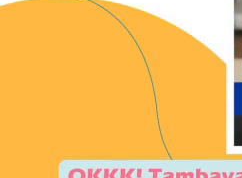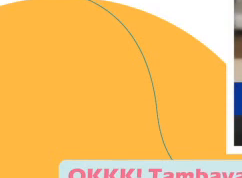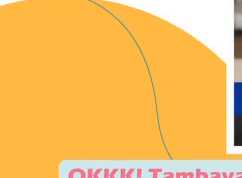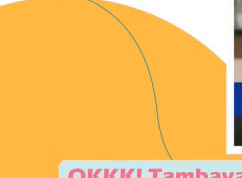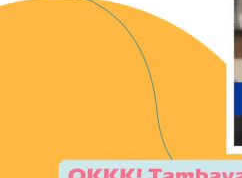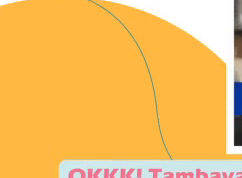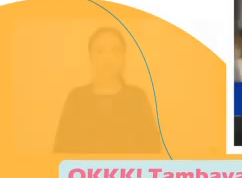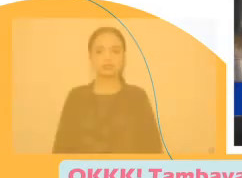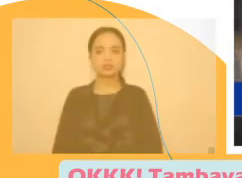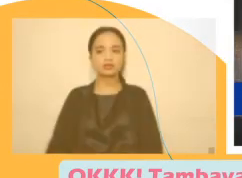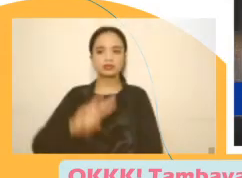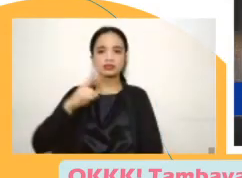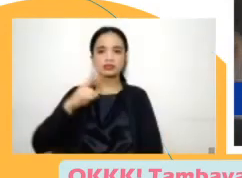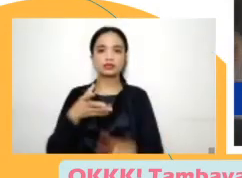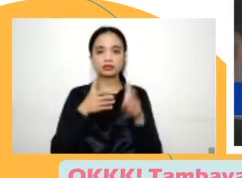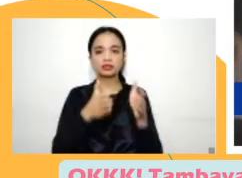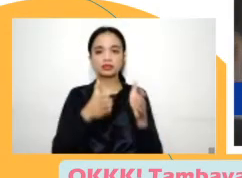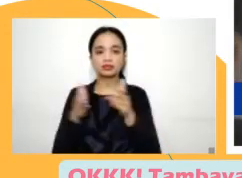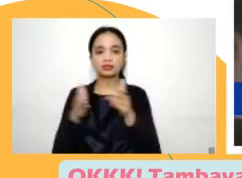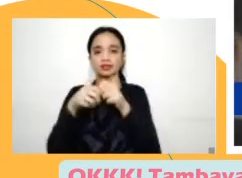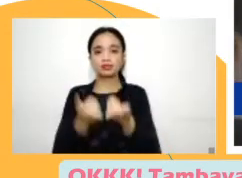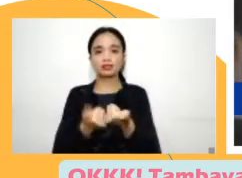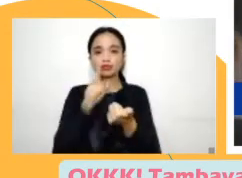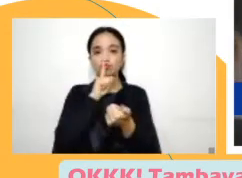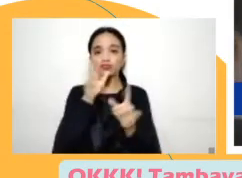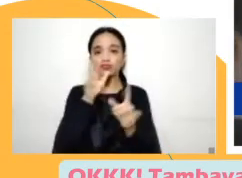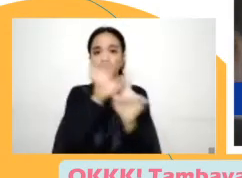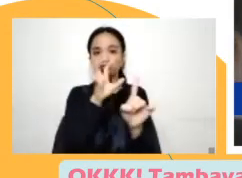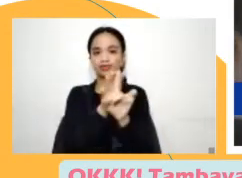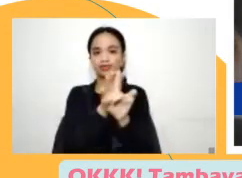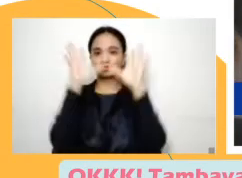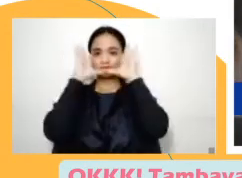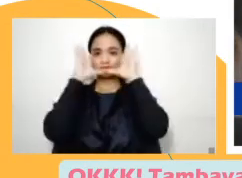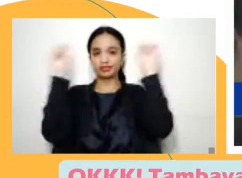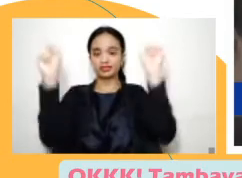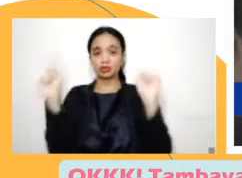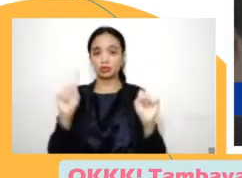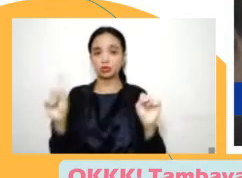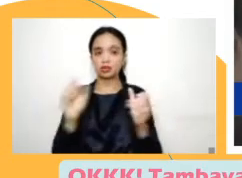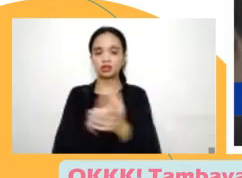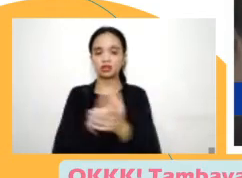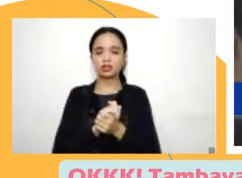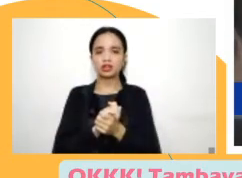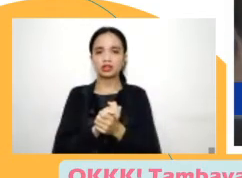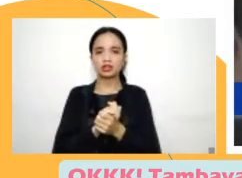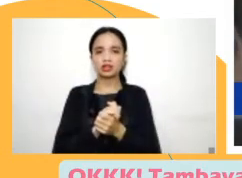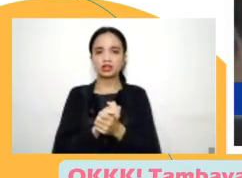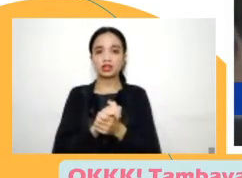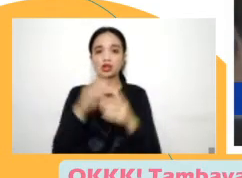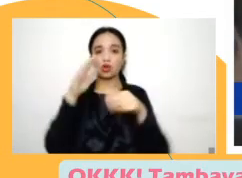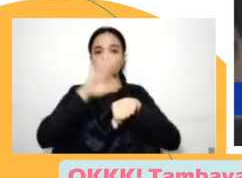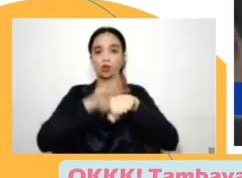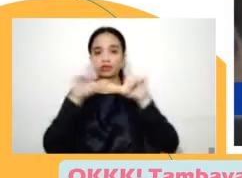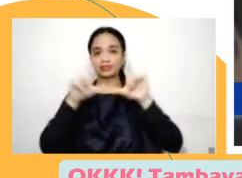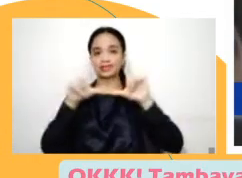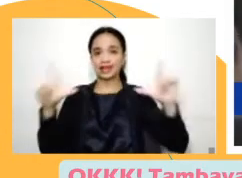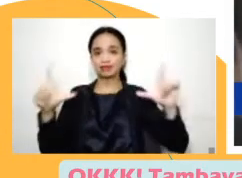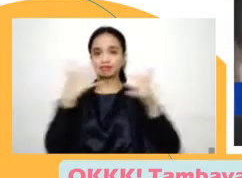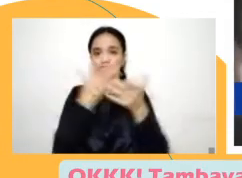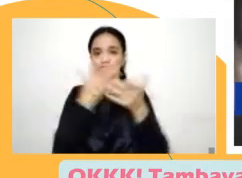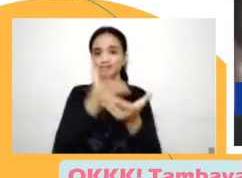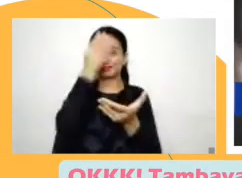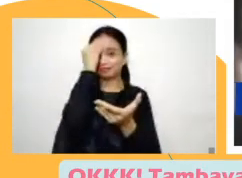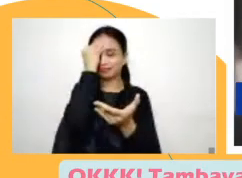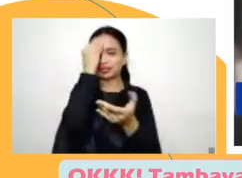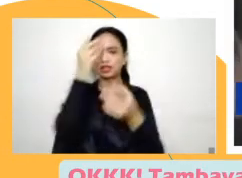Second approach is now very popular, Mr. President. This is the online learning